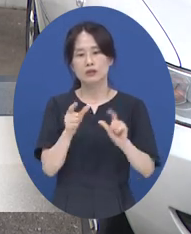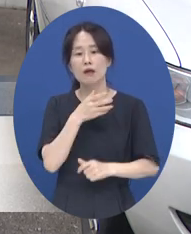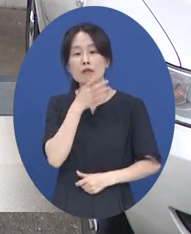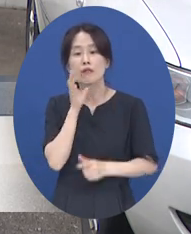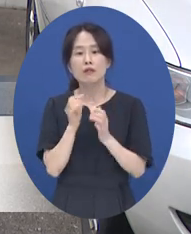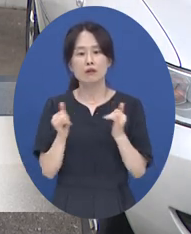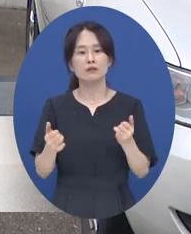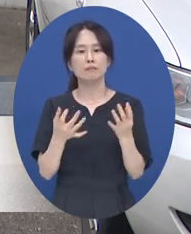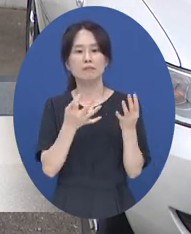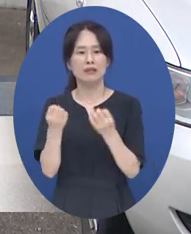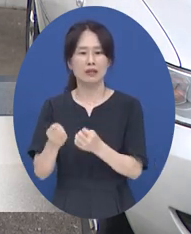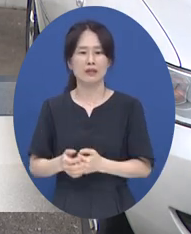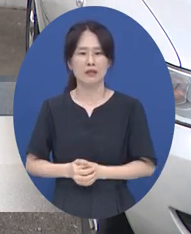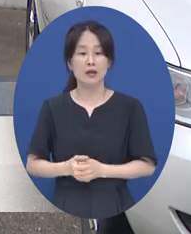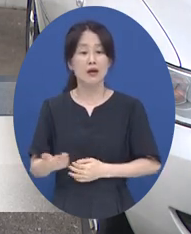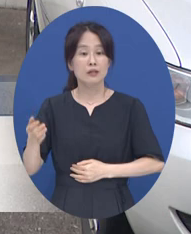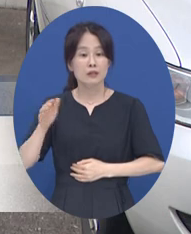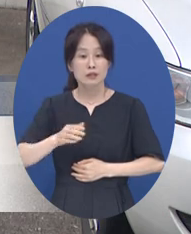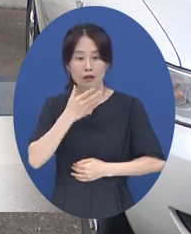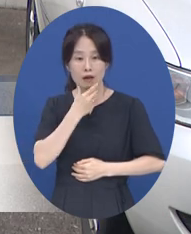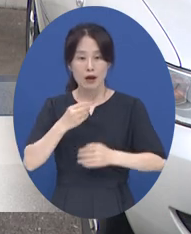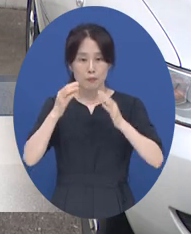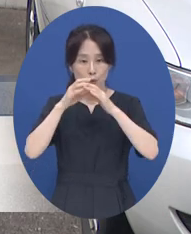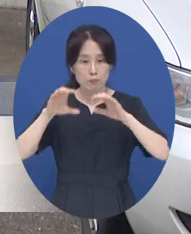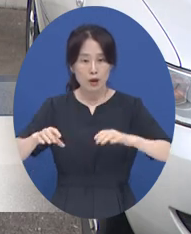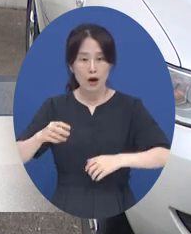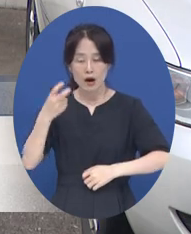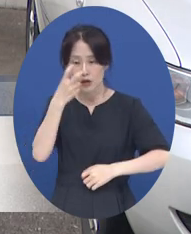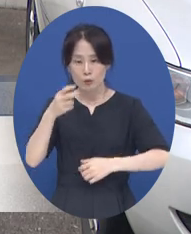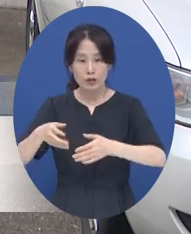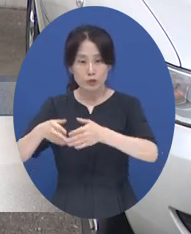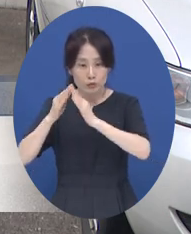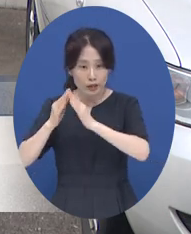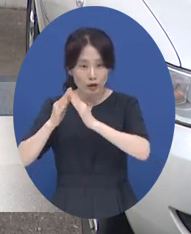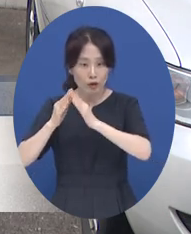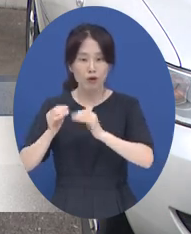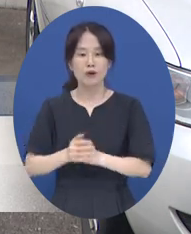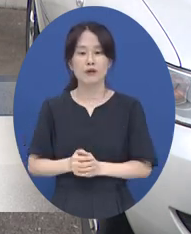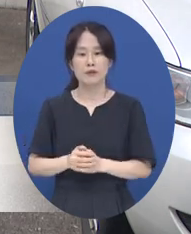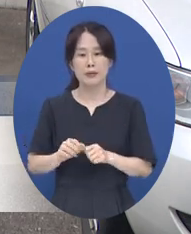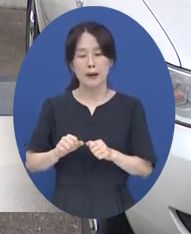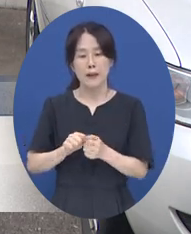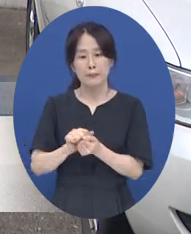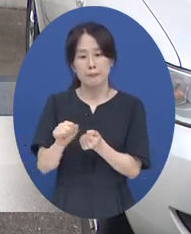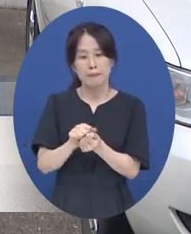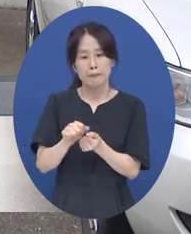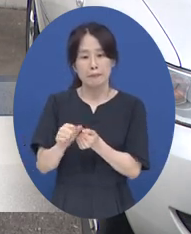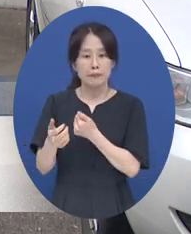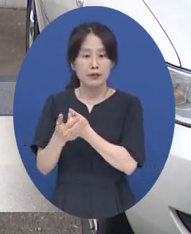듣고 어르신들이 많습니다. 그런데 행복마을 관리소에서